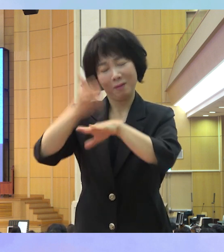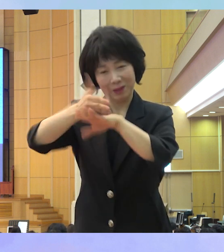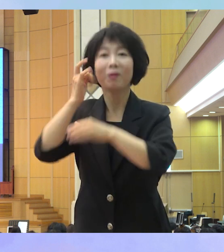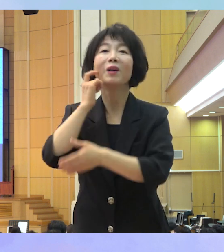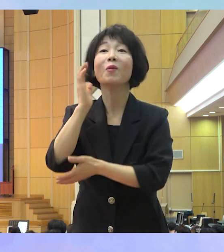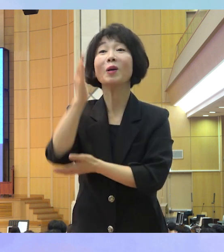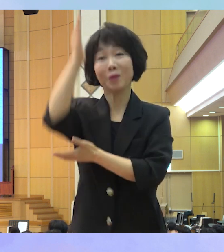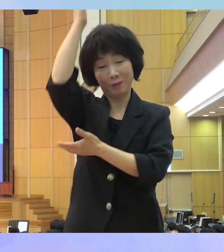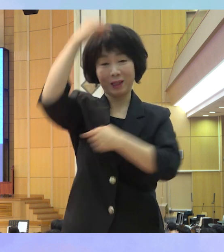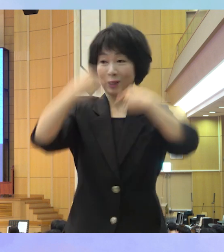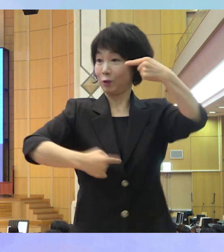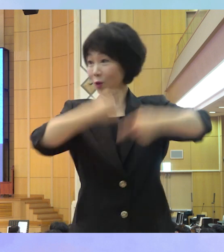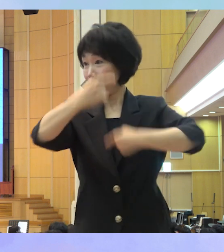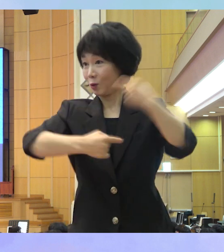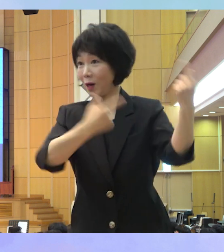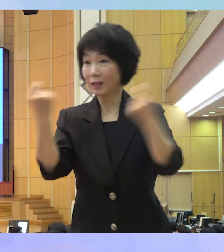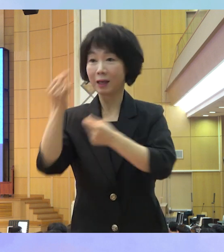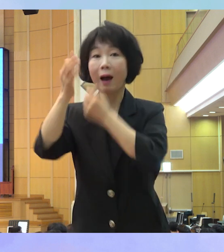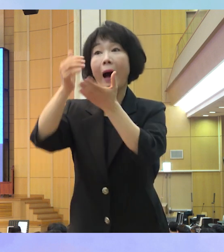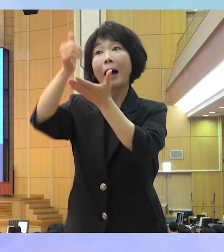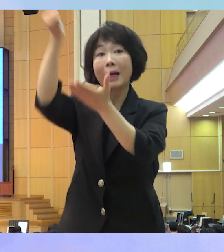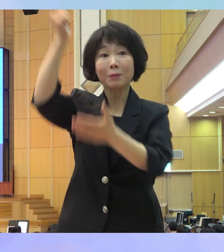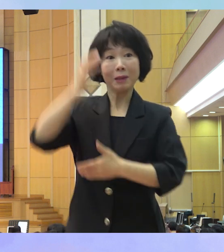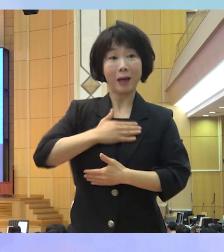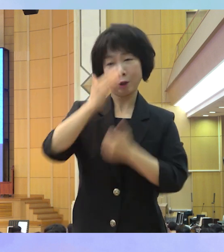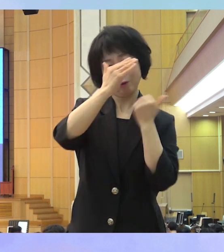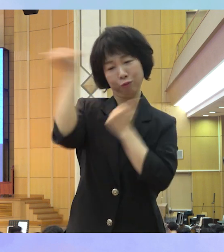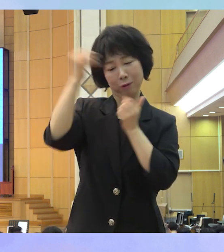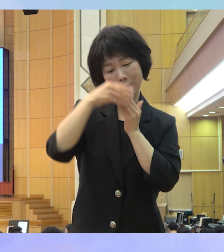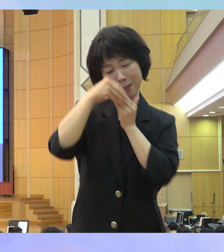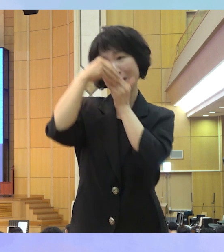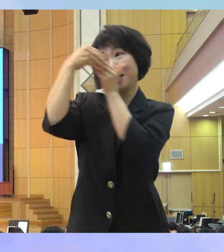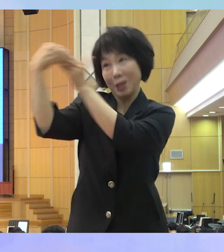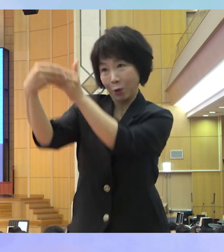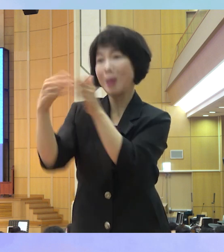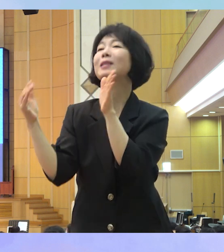있는 분들과 한번 인사해 보겠습니다. 하나님께서 당신을 인도하십니다.